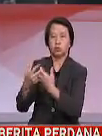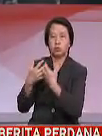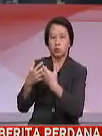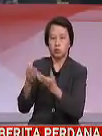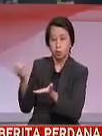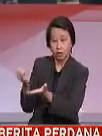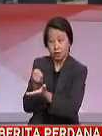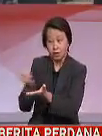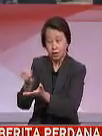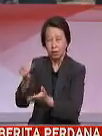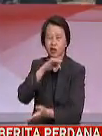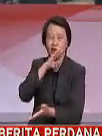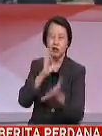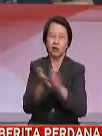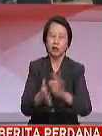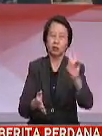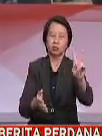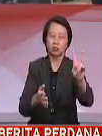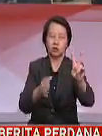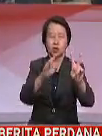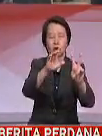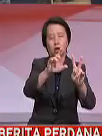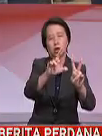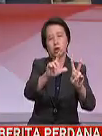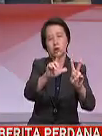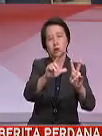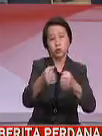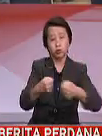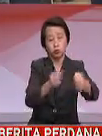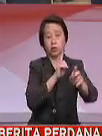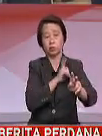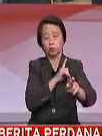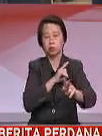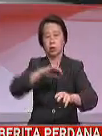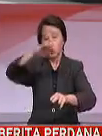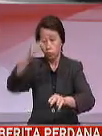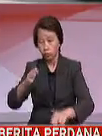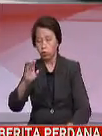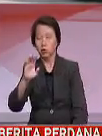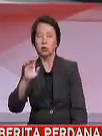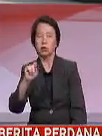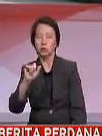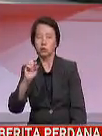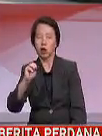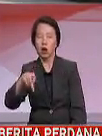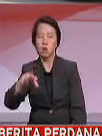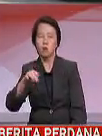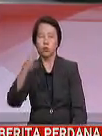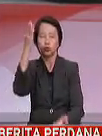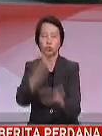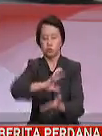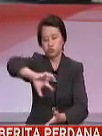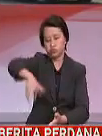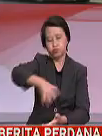Nilai. Pencemaran itu menyebabkan dua loji rawatan air iaitu Sungai Semenyih dan Bukit Tampoi dihenti tugas, mengakibatkan gangguan bekalan